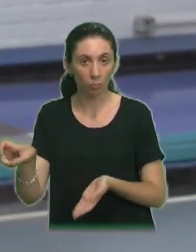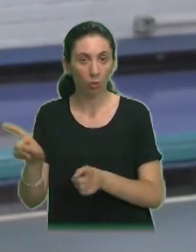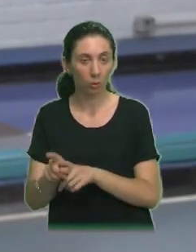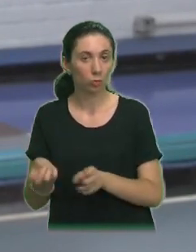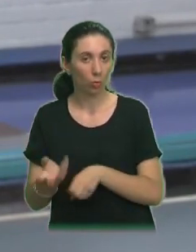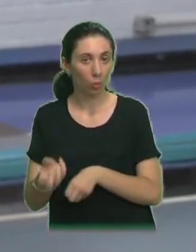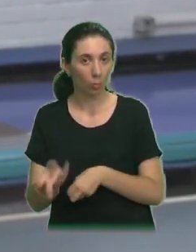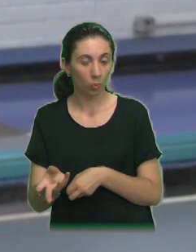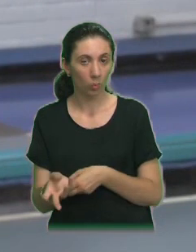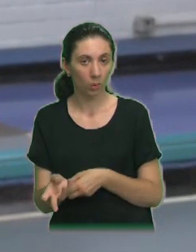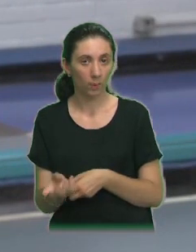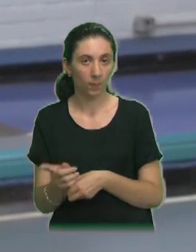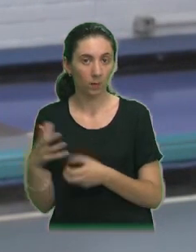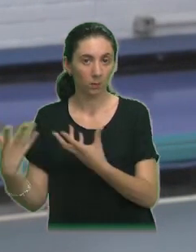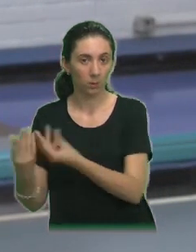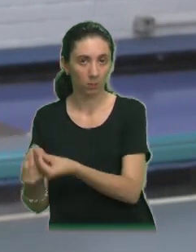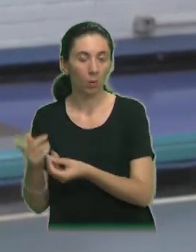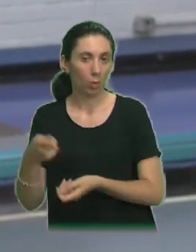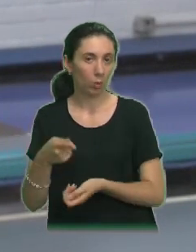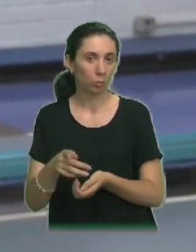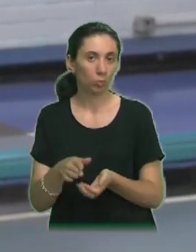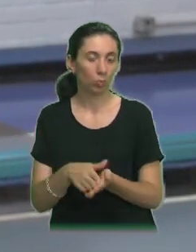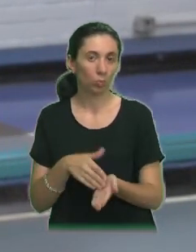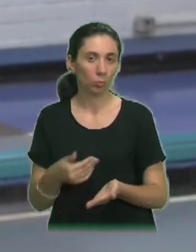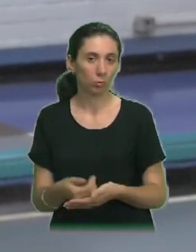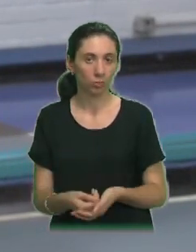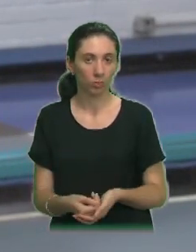sa njima, i tu je krenuo